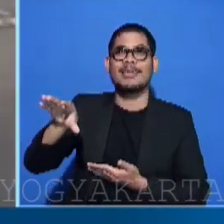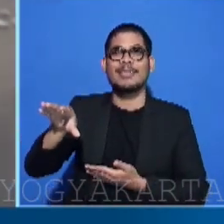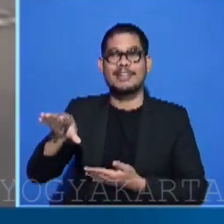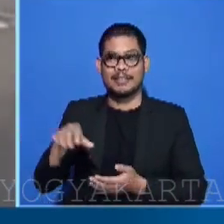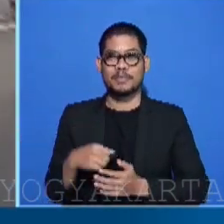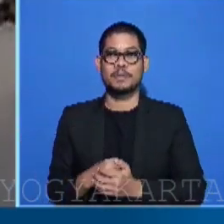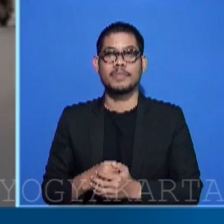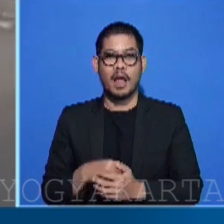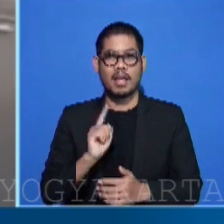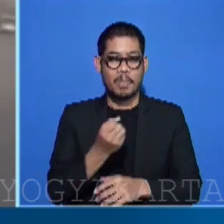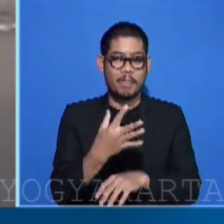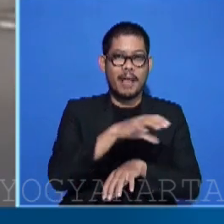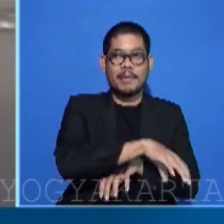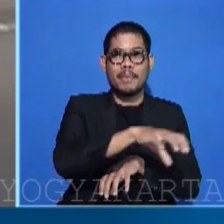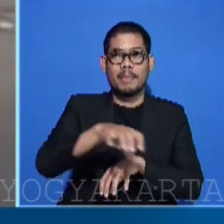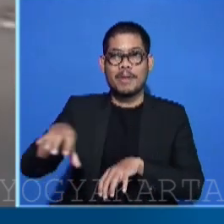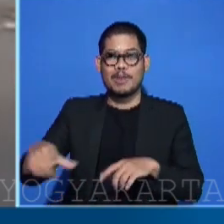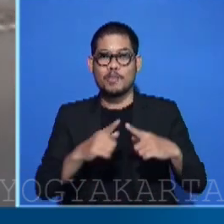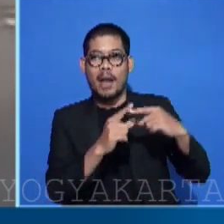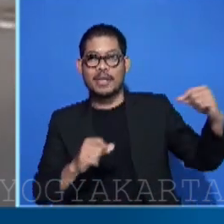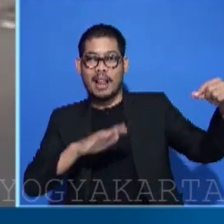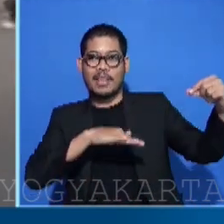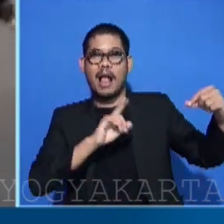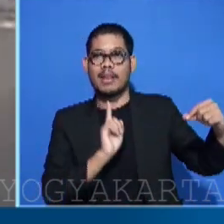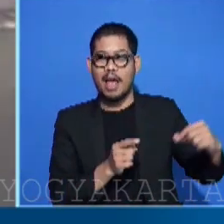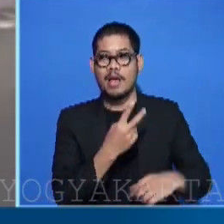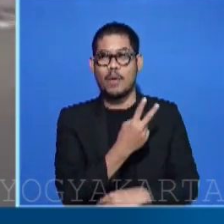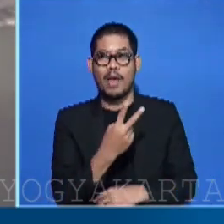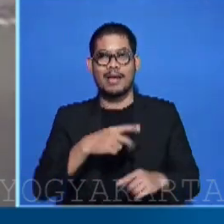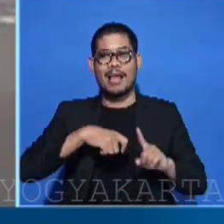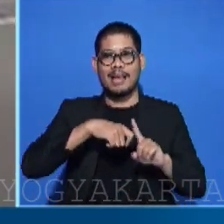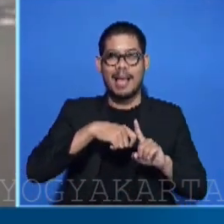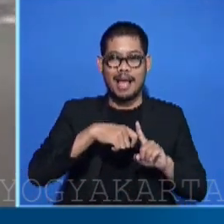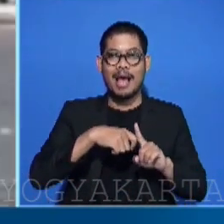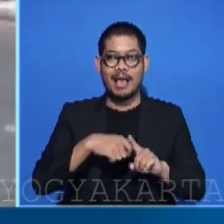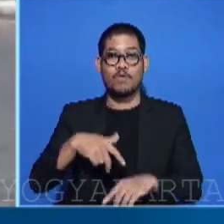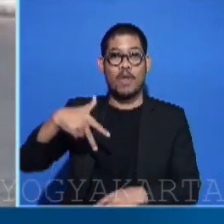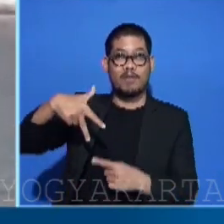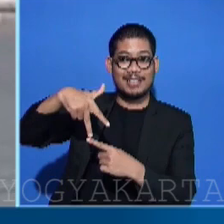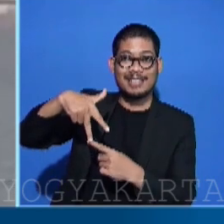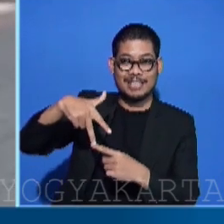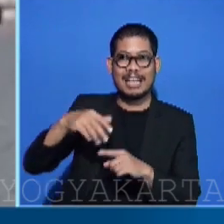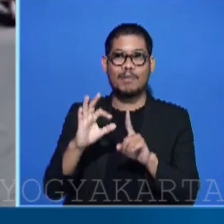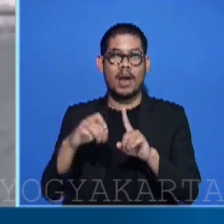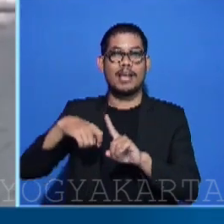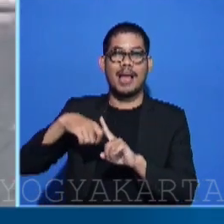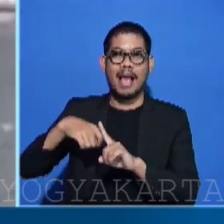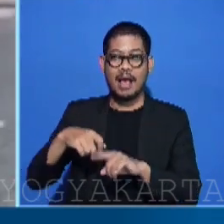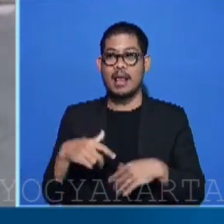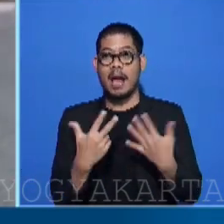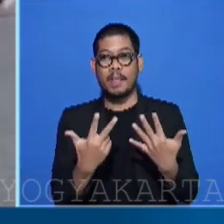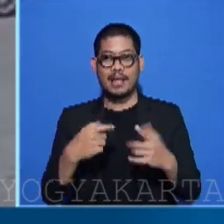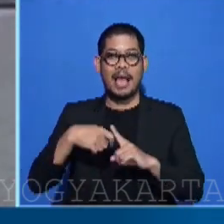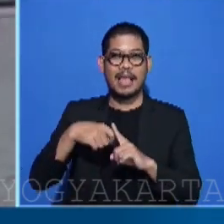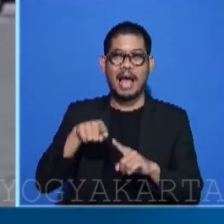Sumatera Selatan sebanyak 2 KK ke Mamuju Tengah Sulawesi Barat 10 KK kemudian 8k akan dikirim